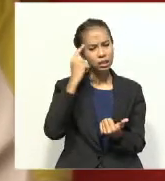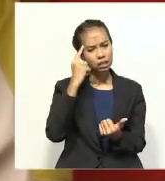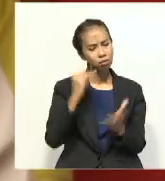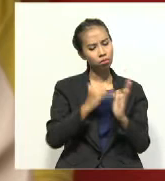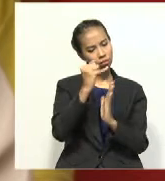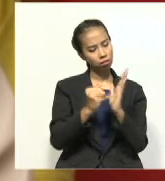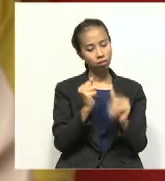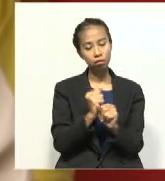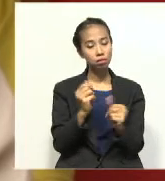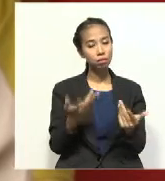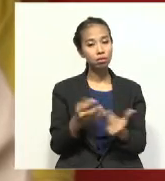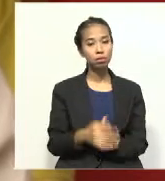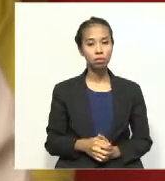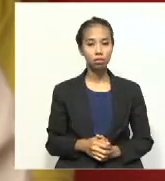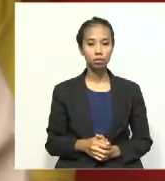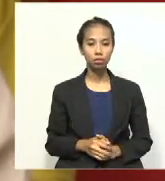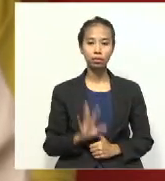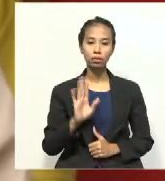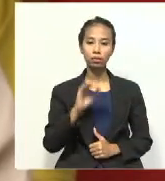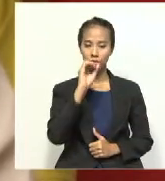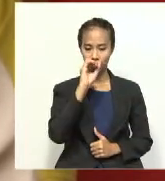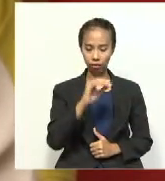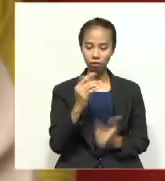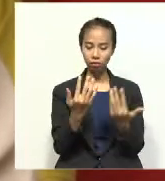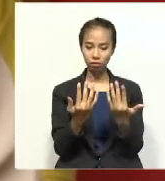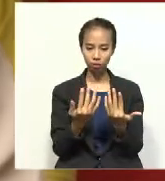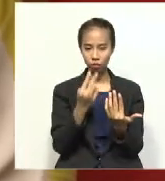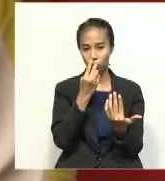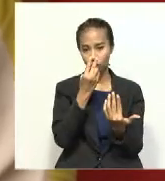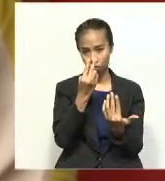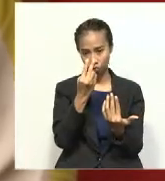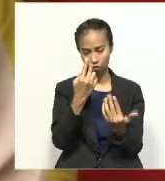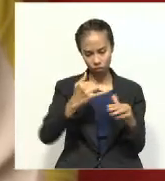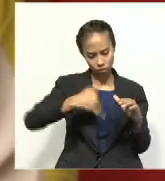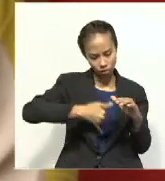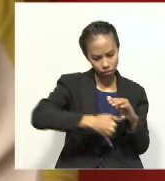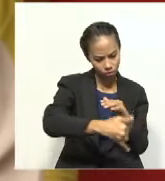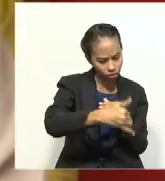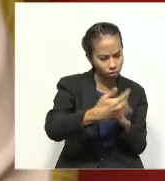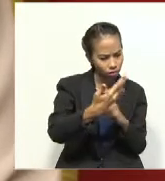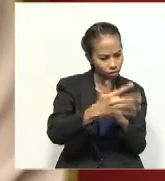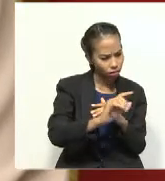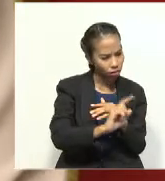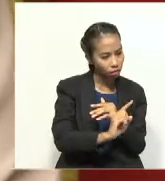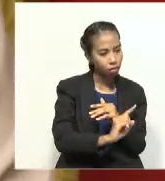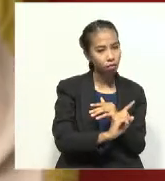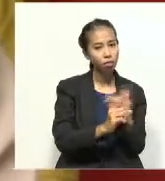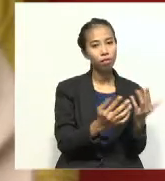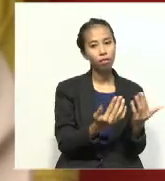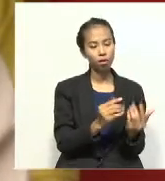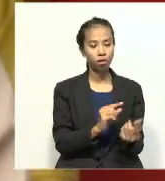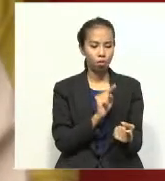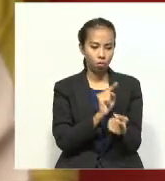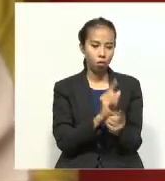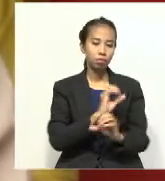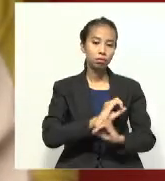การไปไง ก็เดี๋ยวก็ต้องดูก่อนว่าเข้าไปยังไงนะให้เห็นชัดเจ